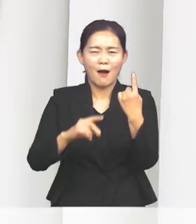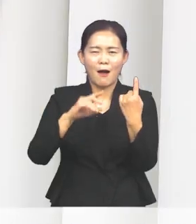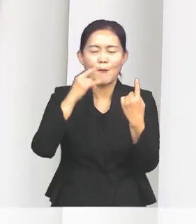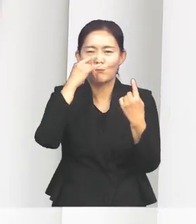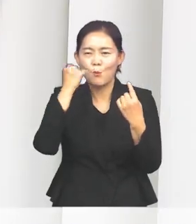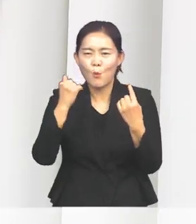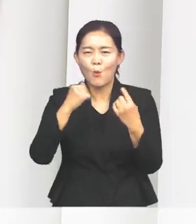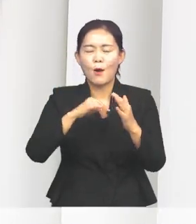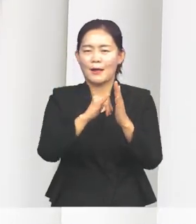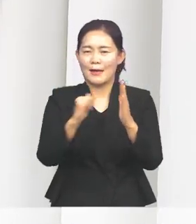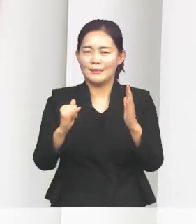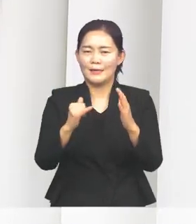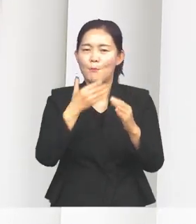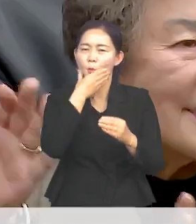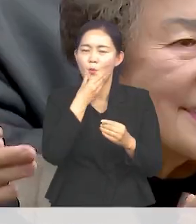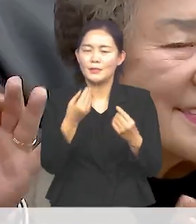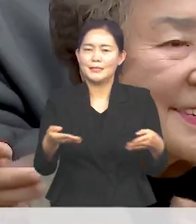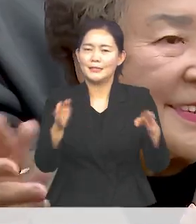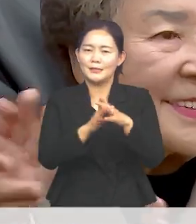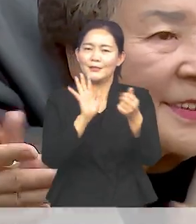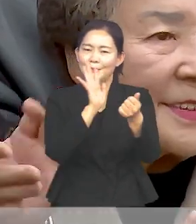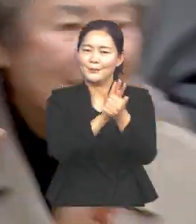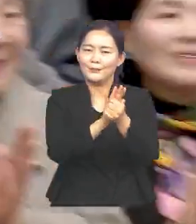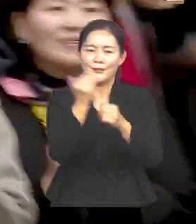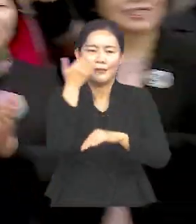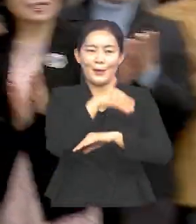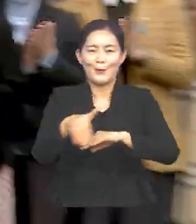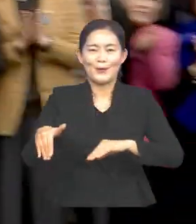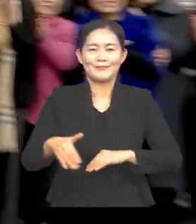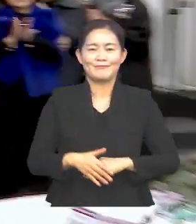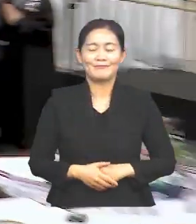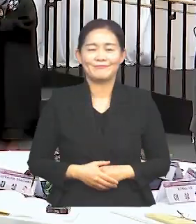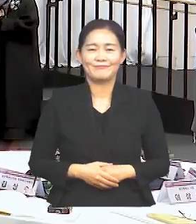내 한부모 가족 복지시설에 지원될 예정입니다.